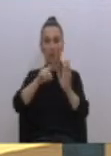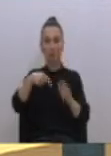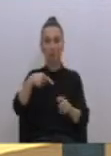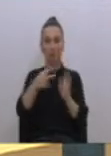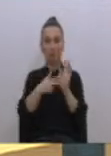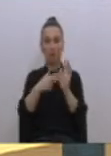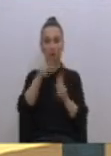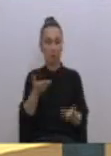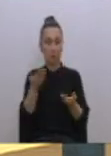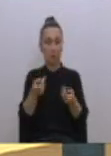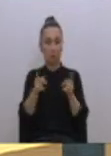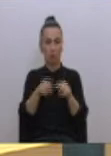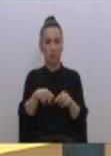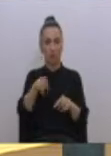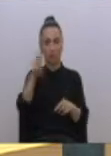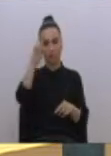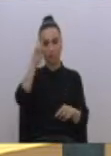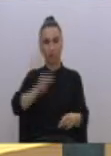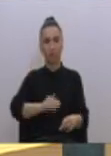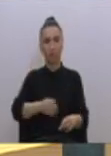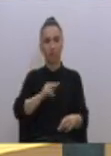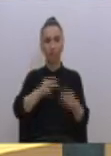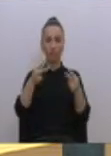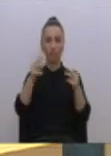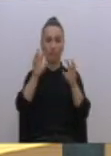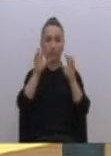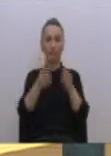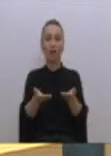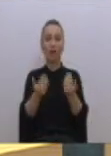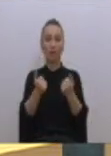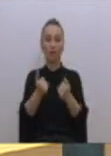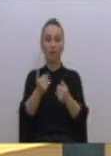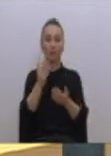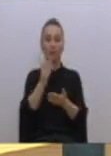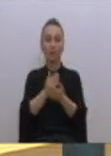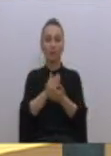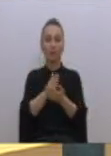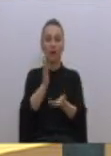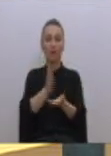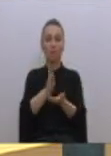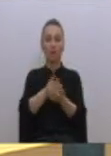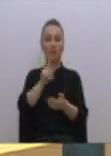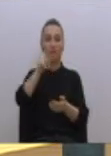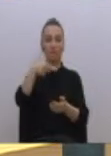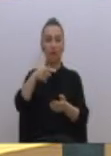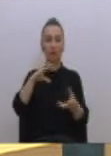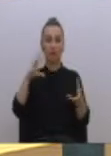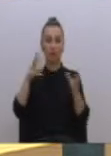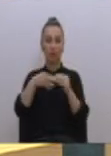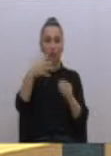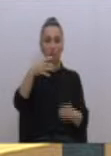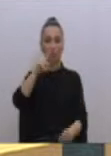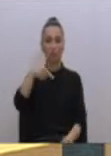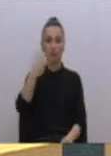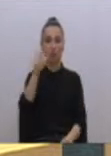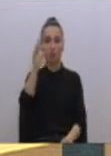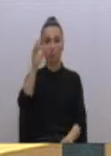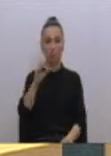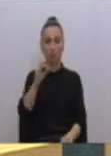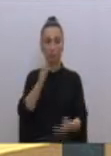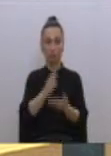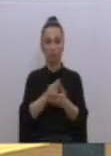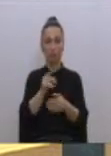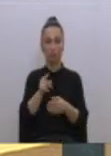19.8% იყო მთავრობის ვალის მაჩვენებელი პარტნიორობის კანონიდან გამომდინარე არსებული ვალდებულებების ჩათვლით. Ჯამში 43% შეადგენს,